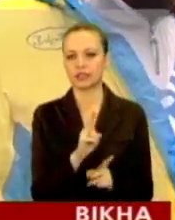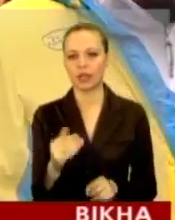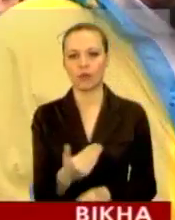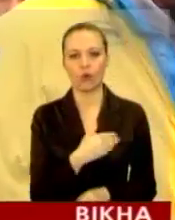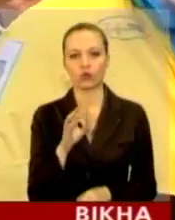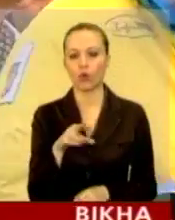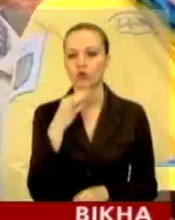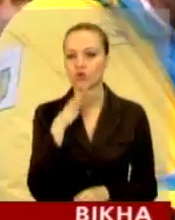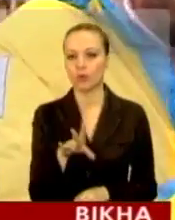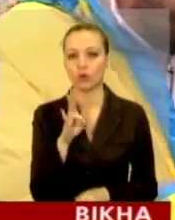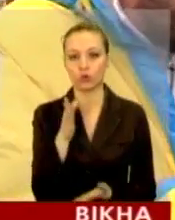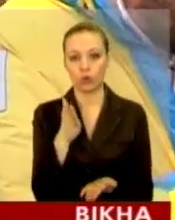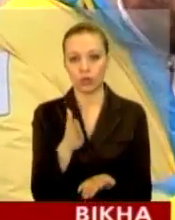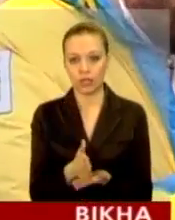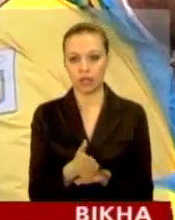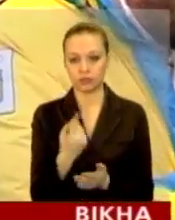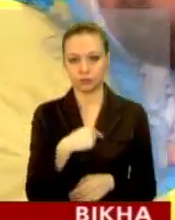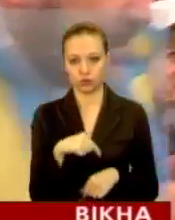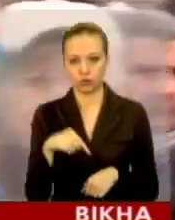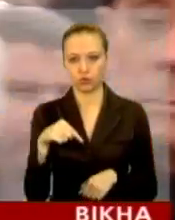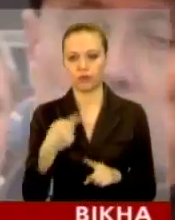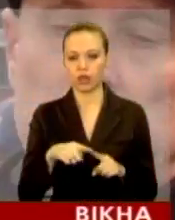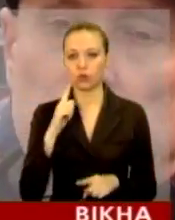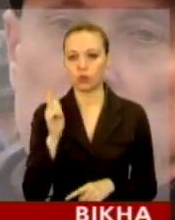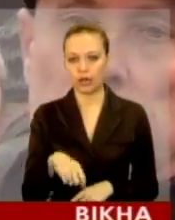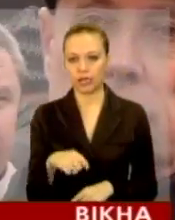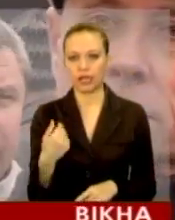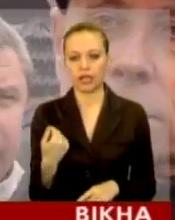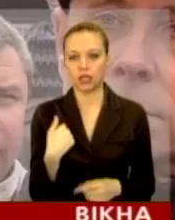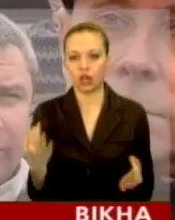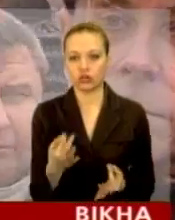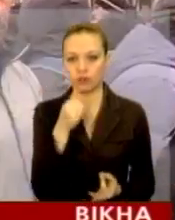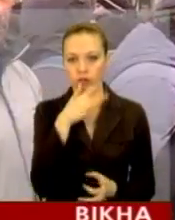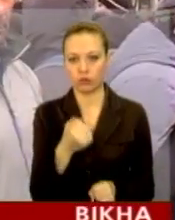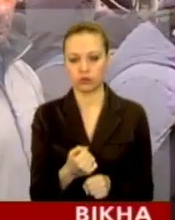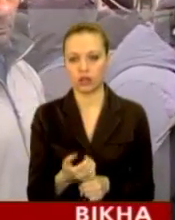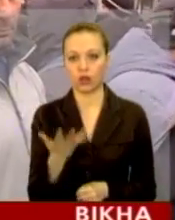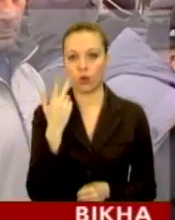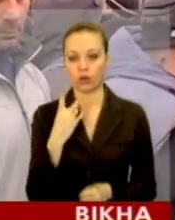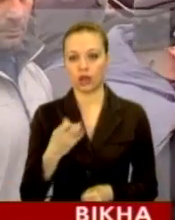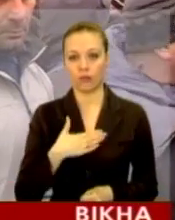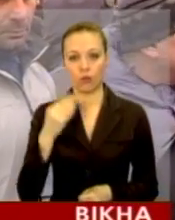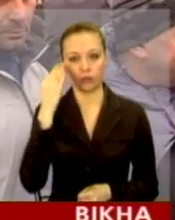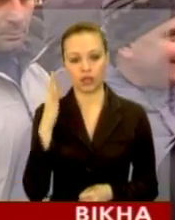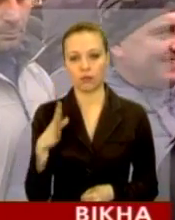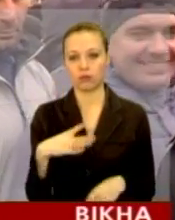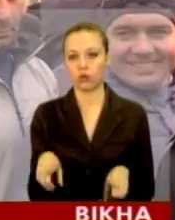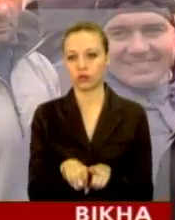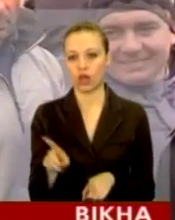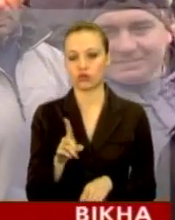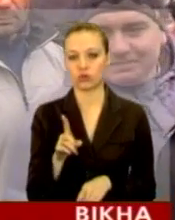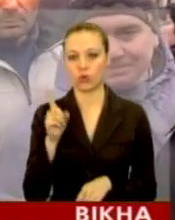о чем угодно. Но есть вот это вот чувство, это Украины, и я с ним ничего не могу сделать. Тогда на мое мнение было так, что